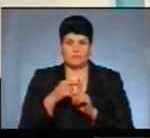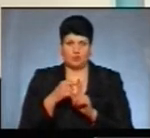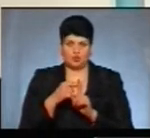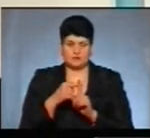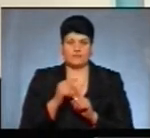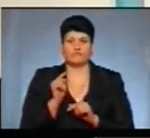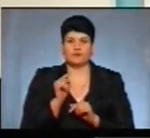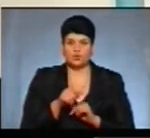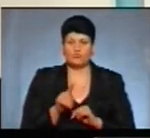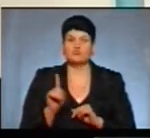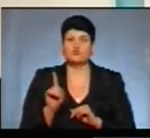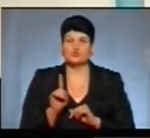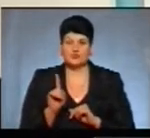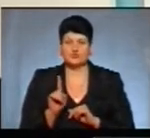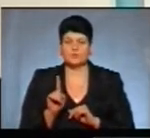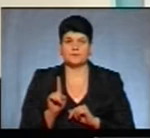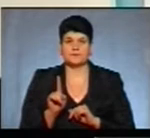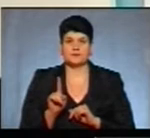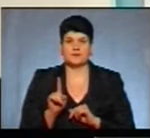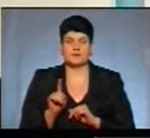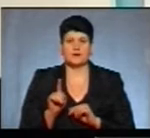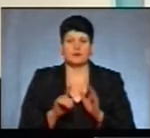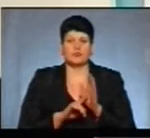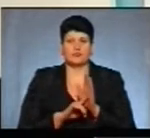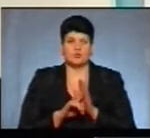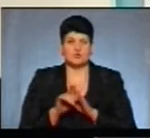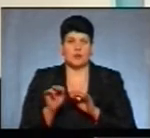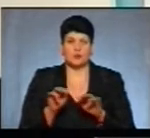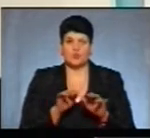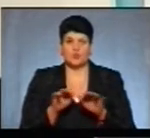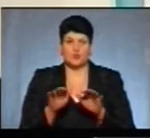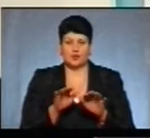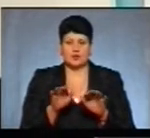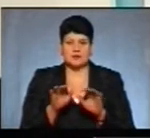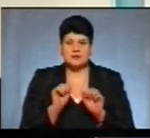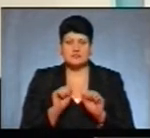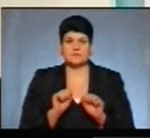таки зрухалося з мертвої точки, оскільки воно так в підвішеному стані.